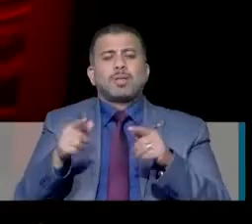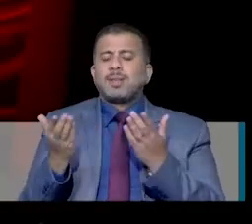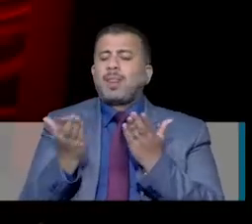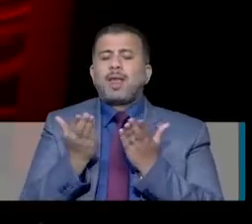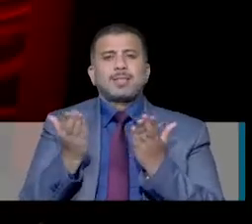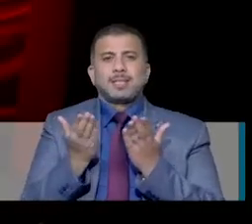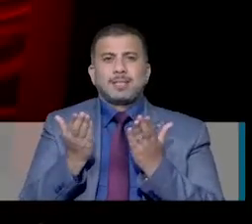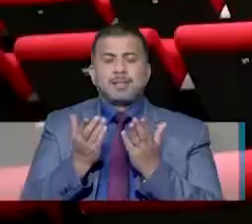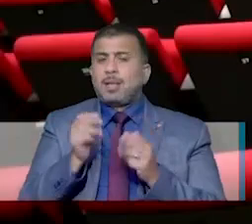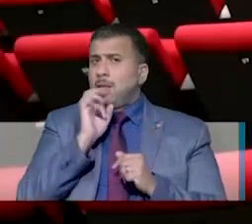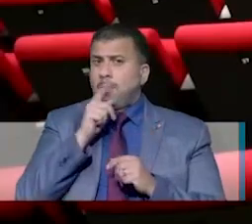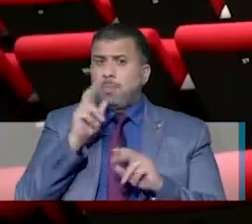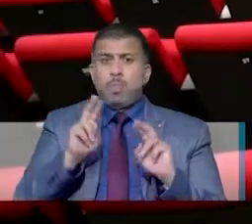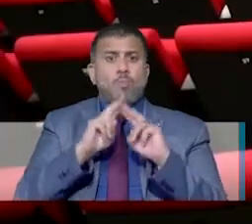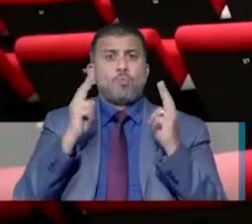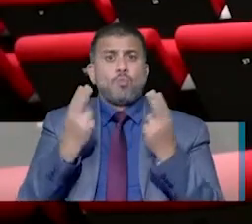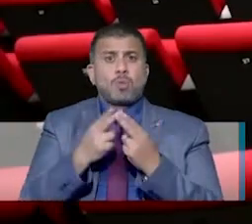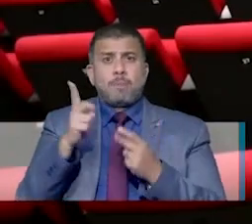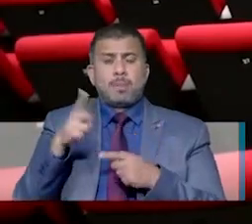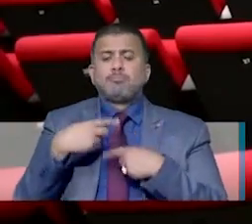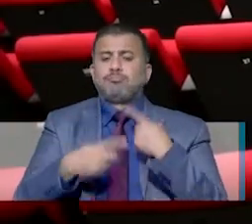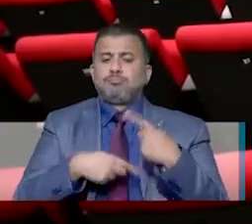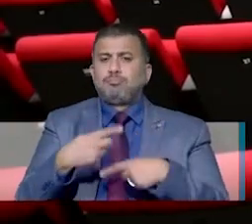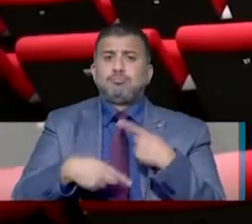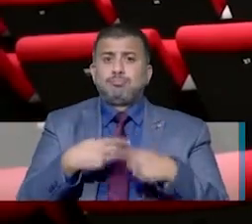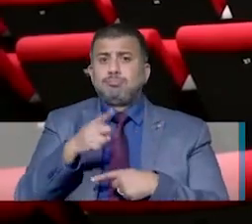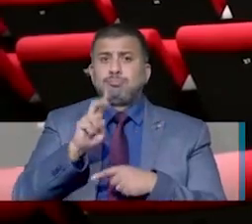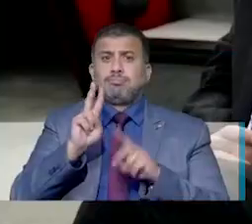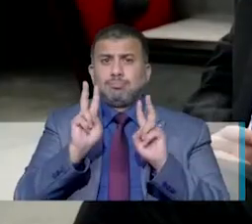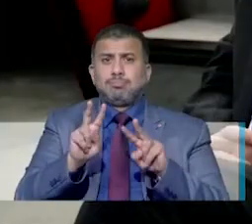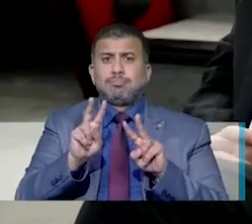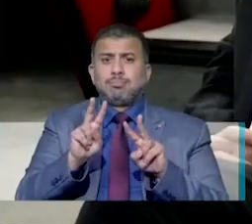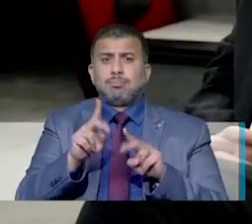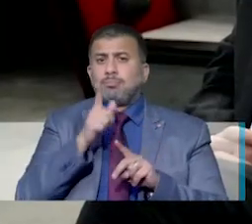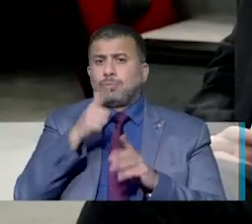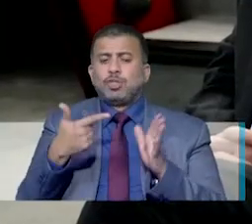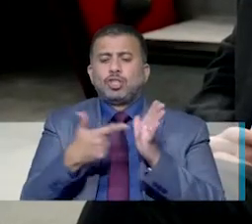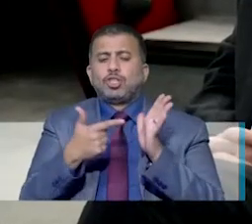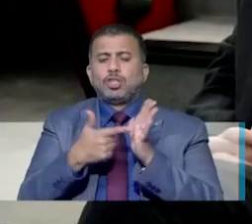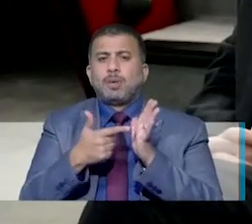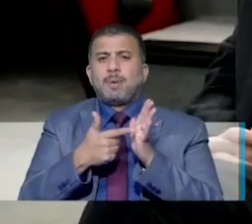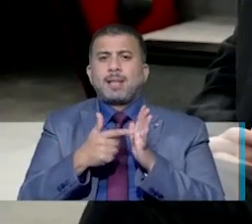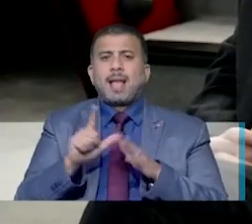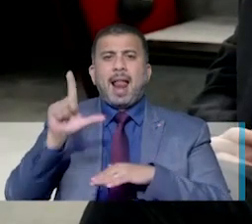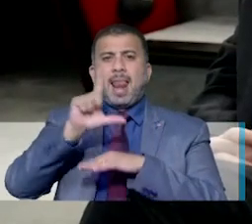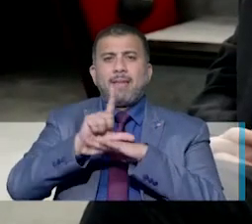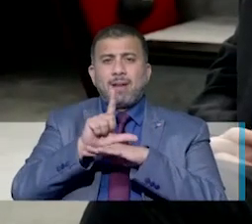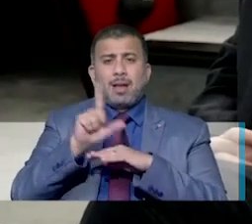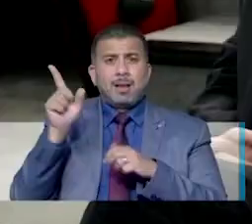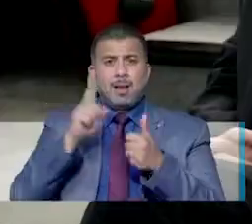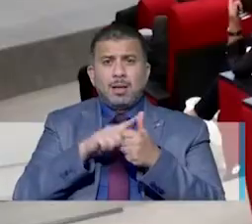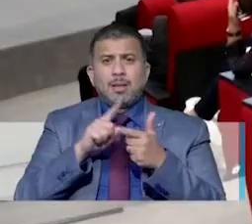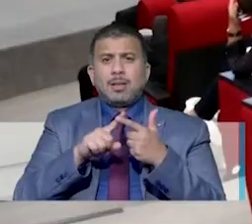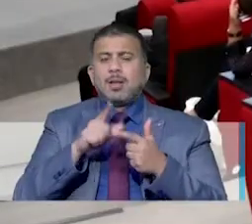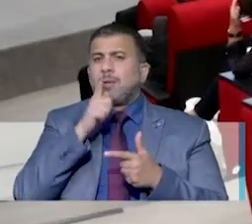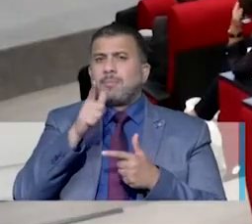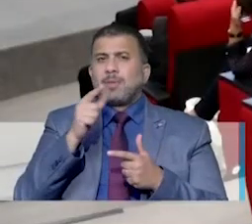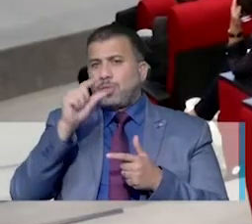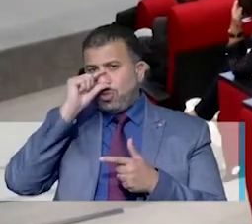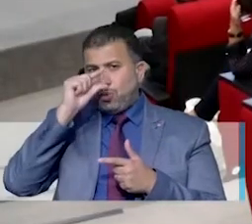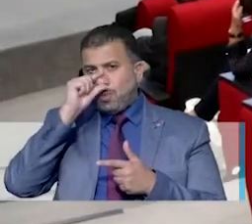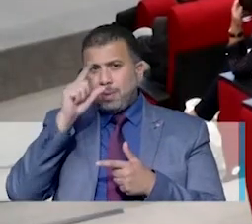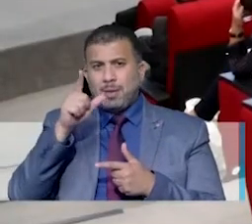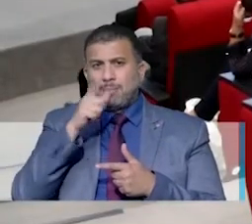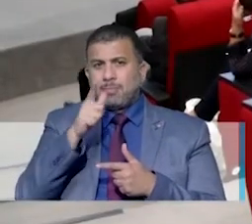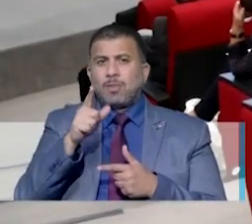بالذكر ان المؤتمر سيستكمل فعالياته في كل من جامعه خليفه وجامعه اميت دبي في